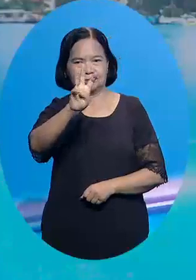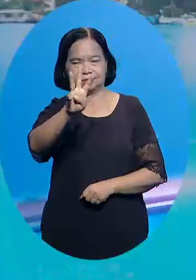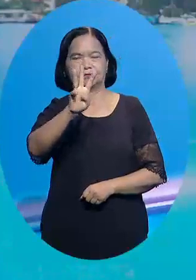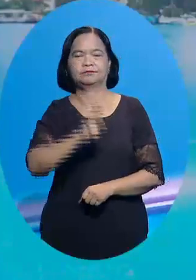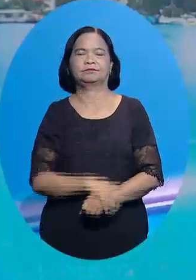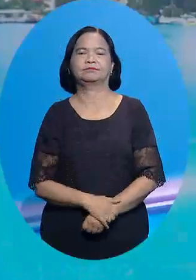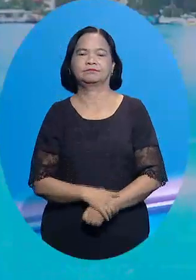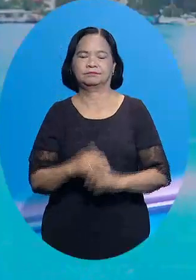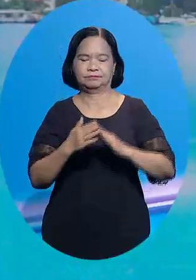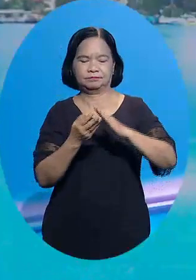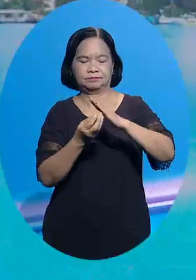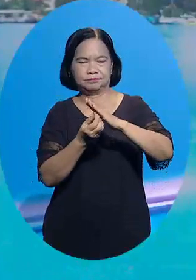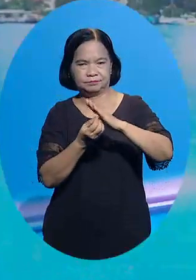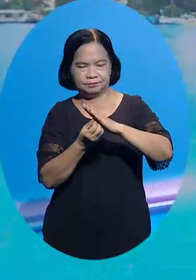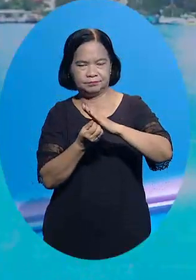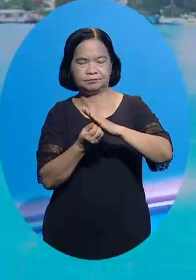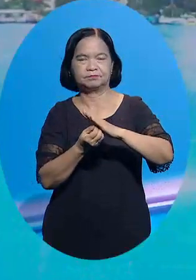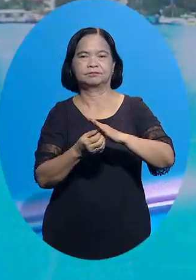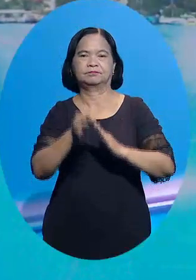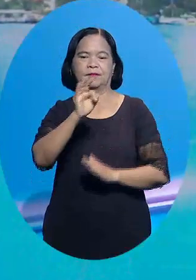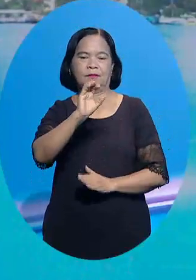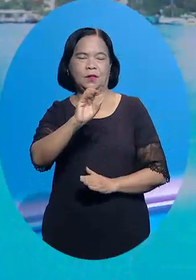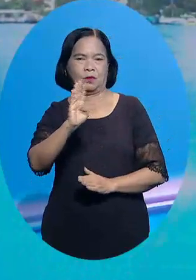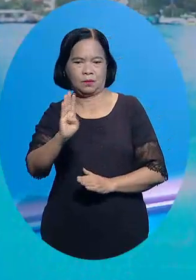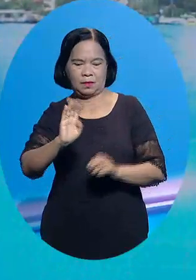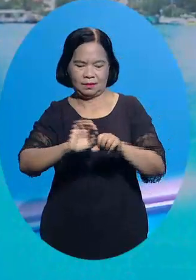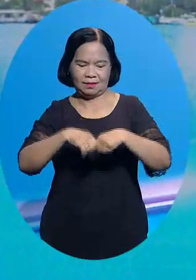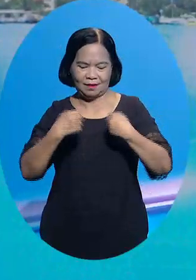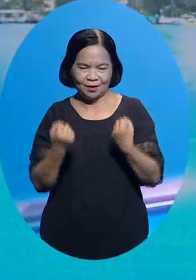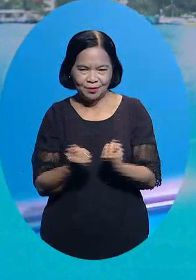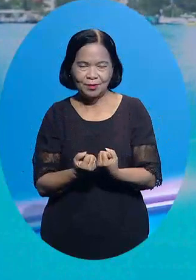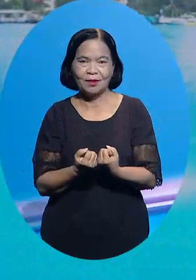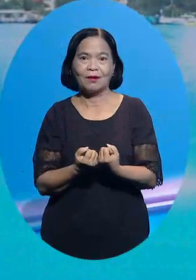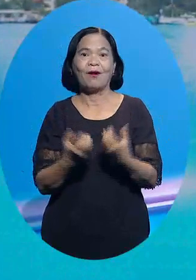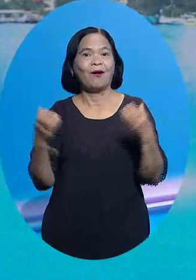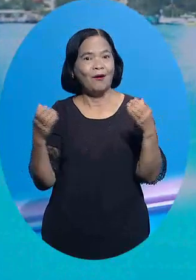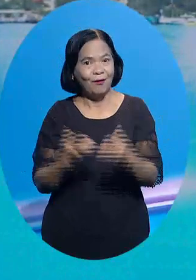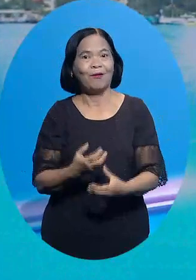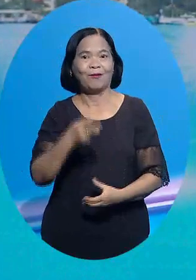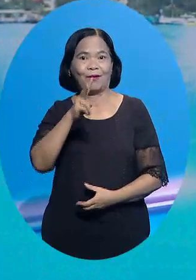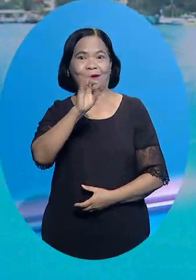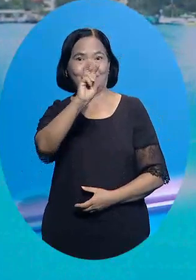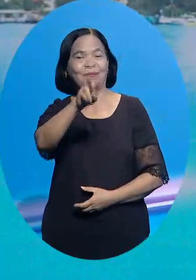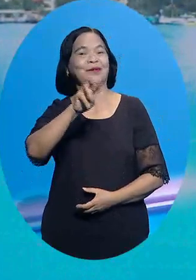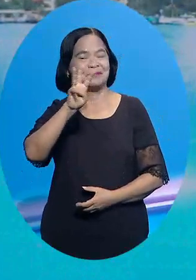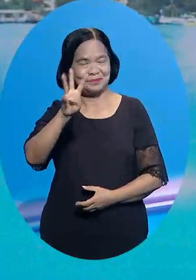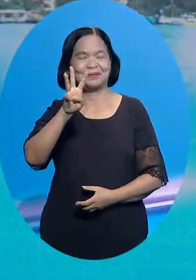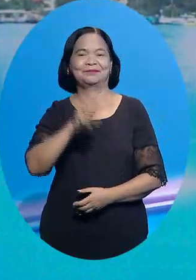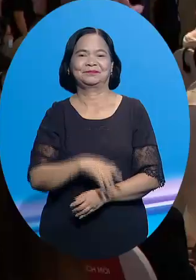Ngân hàng Thương mại Cổ phần Kỹ Thương Việt Nam Techcombank đã tổ chức Đại hội đồng Cổ đông thường niên năm 2023